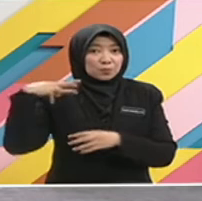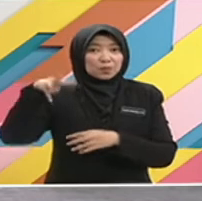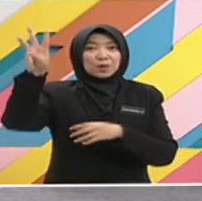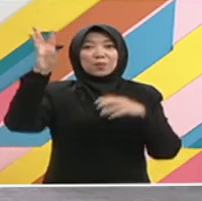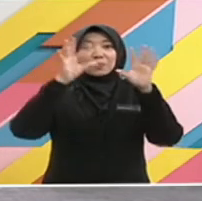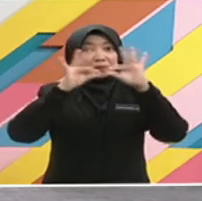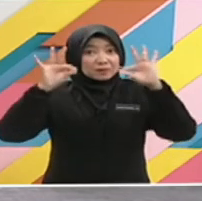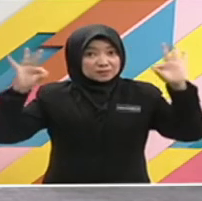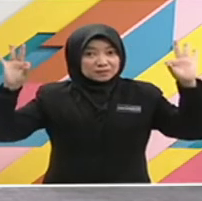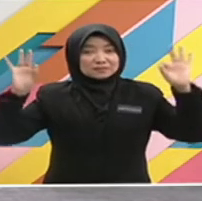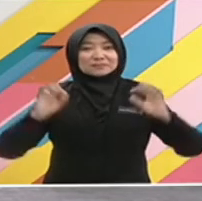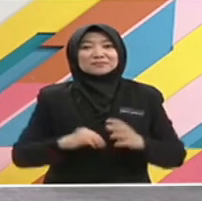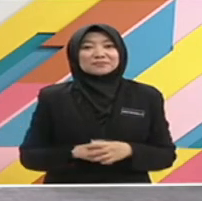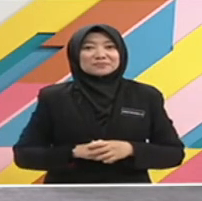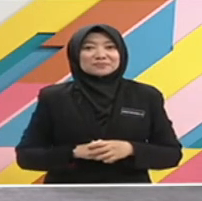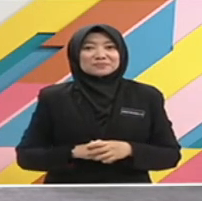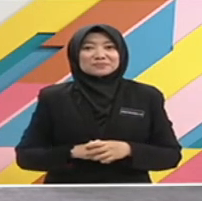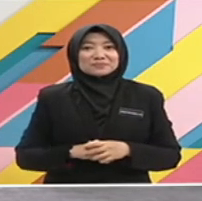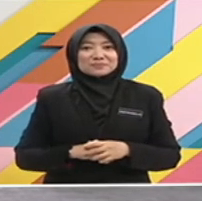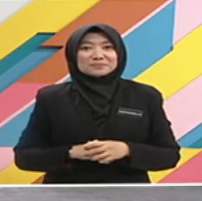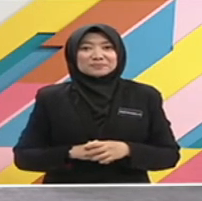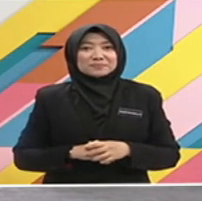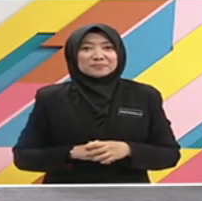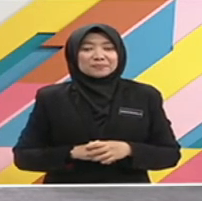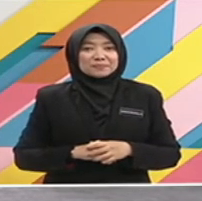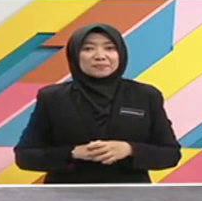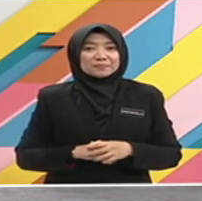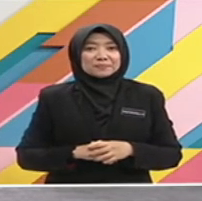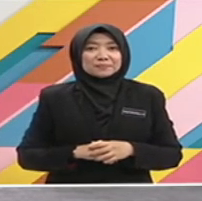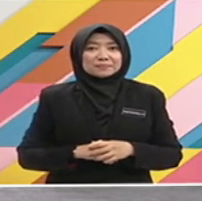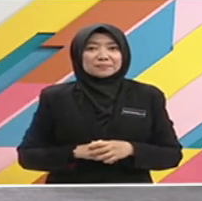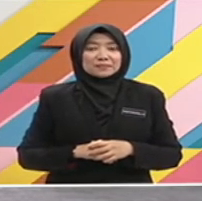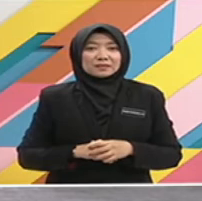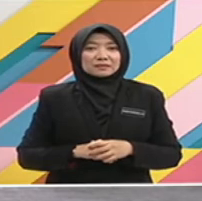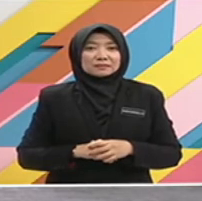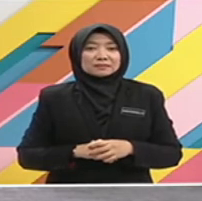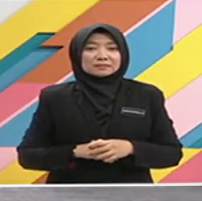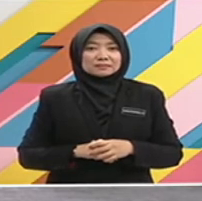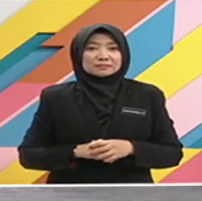warna, susah nak buat apa ni, nak beli kertas warna. Boleh saja guna